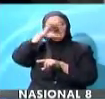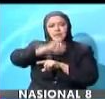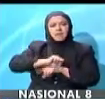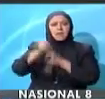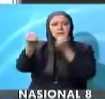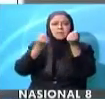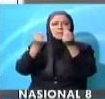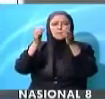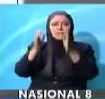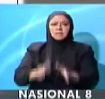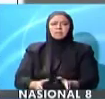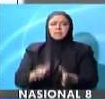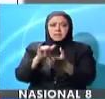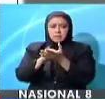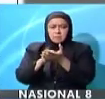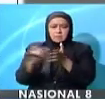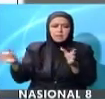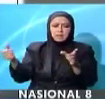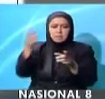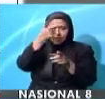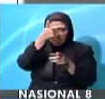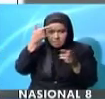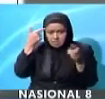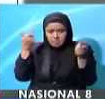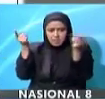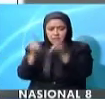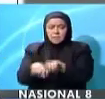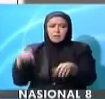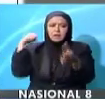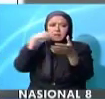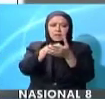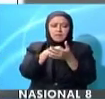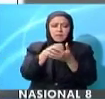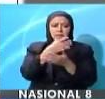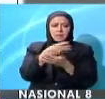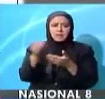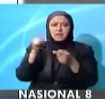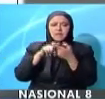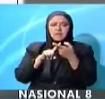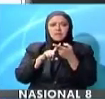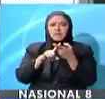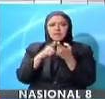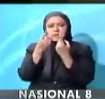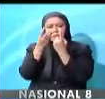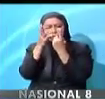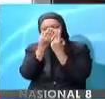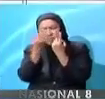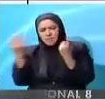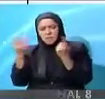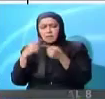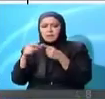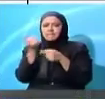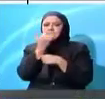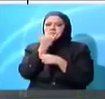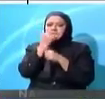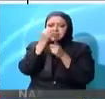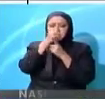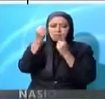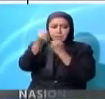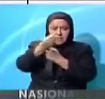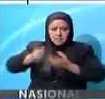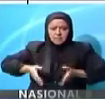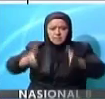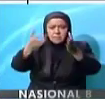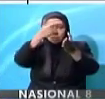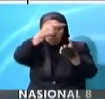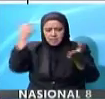sementara 15.6% daripada responden menyalahkan keadaan jalan raya. Laporan yang dikeluarkan oleh